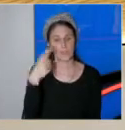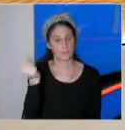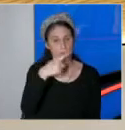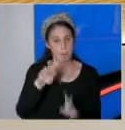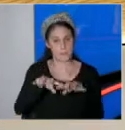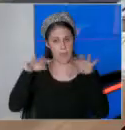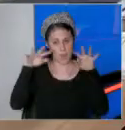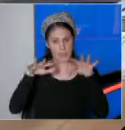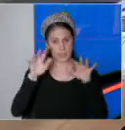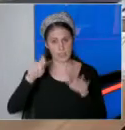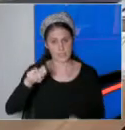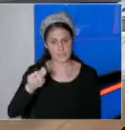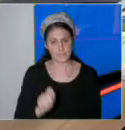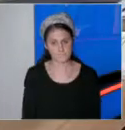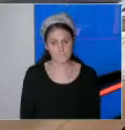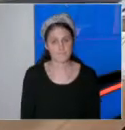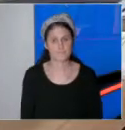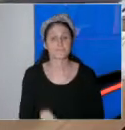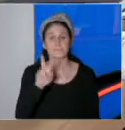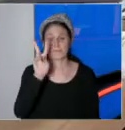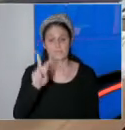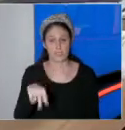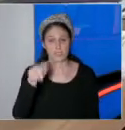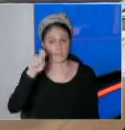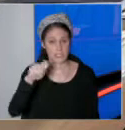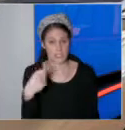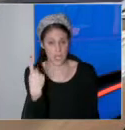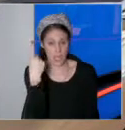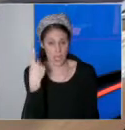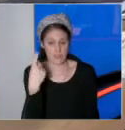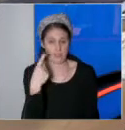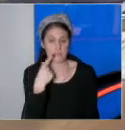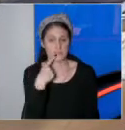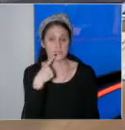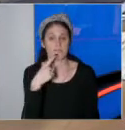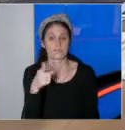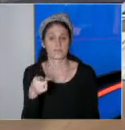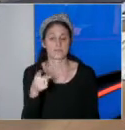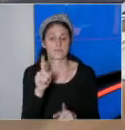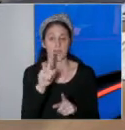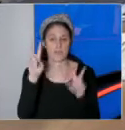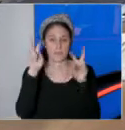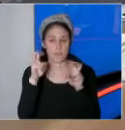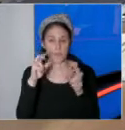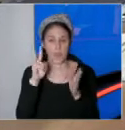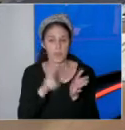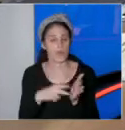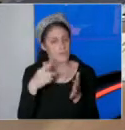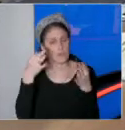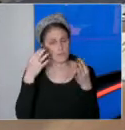של ברוכי. ישנו חבר כנסת אחד, שאני לא יודע אם לגמור אותה על איזה הביטוי הנכון, אבל ראוי להערכה